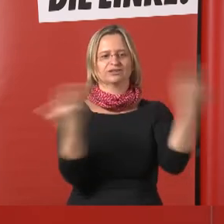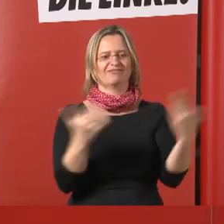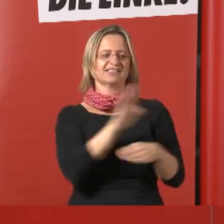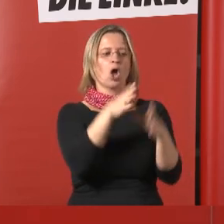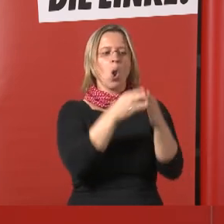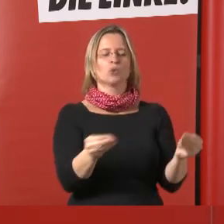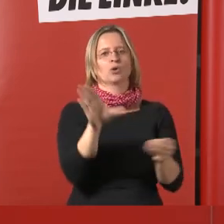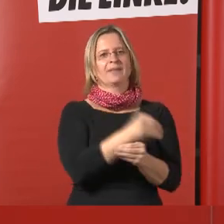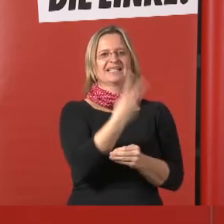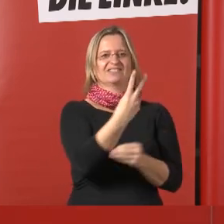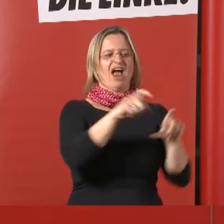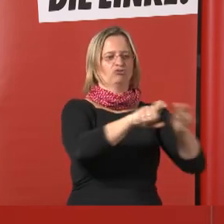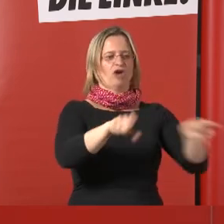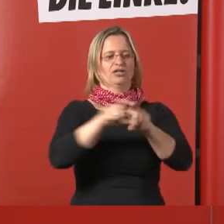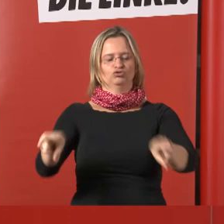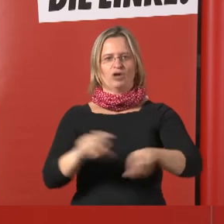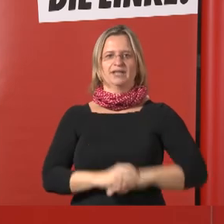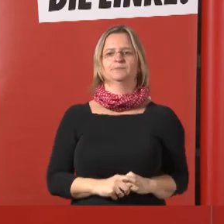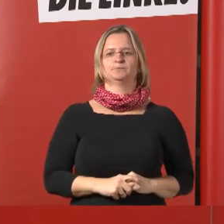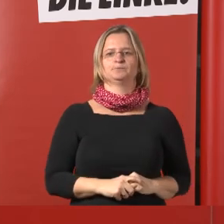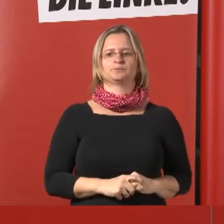friedliche Zwei-Staaten-Lösung einsetzen.